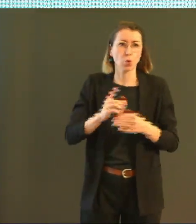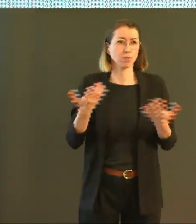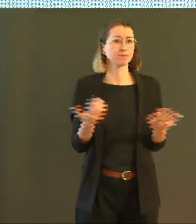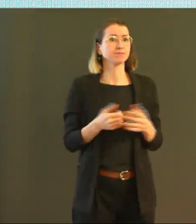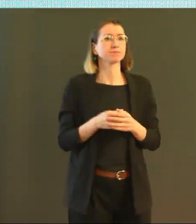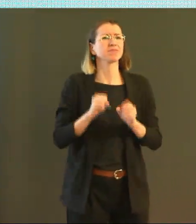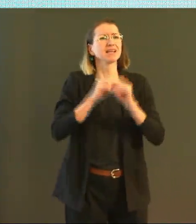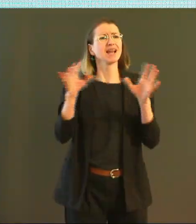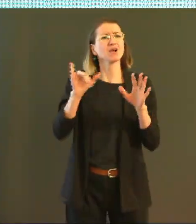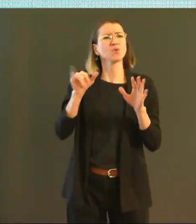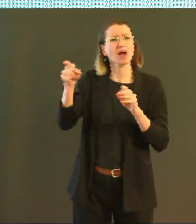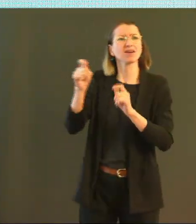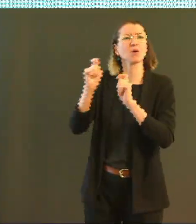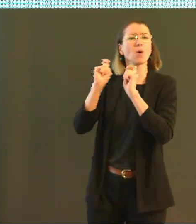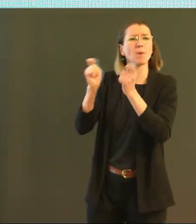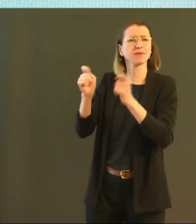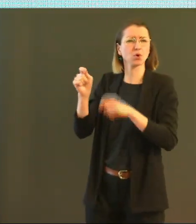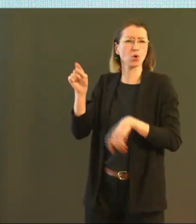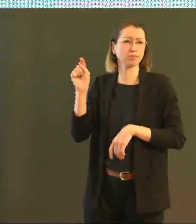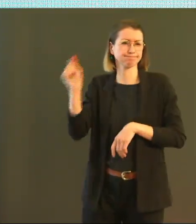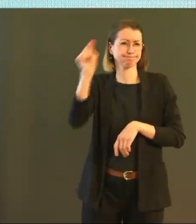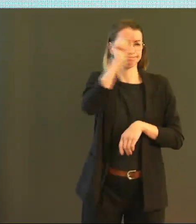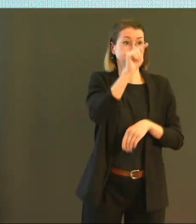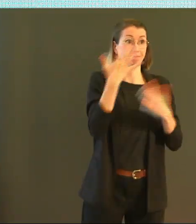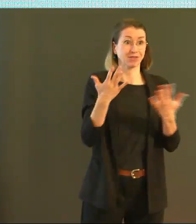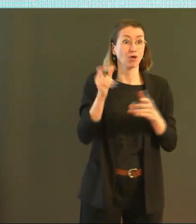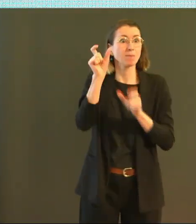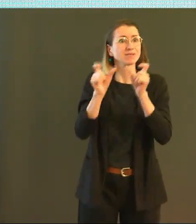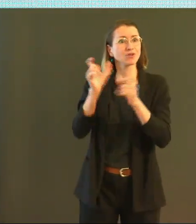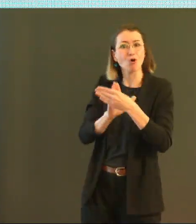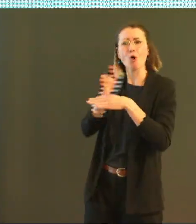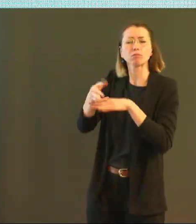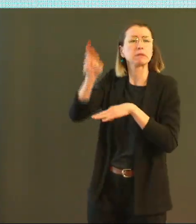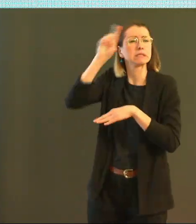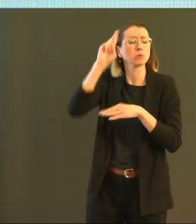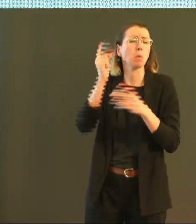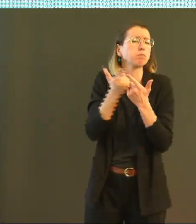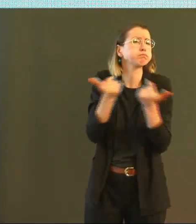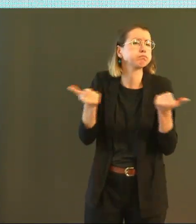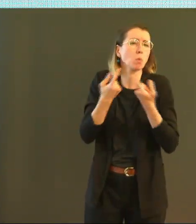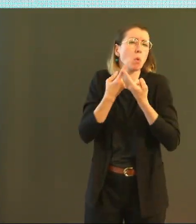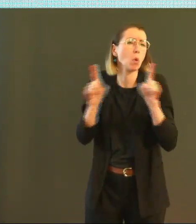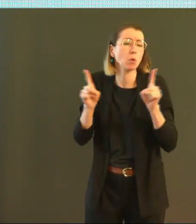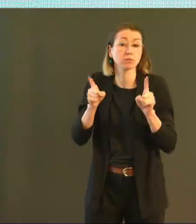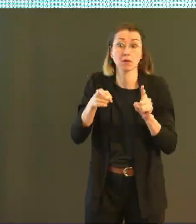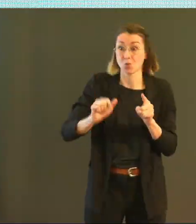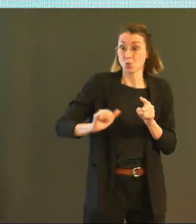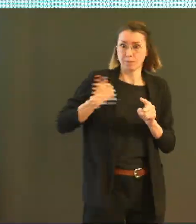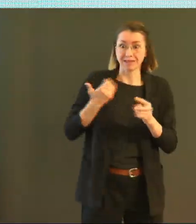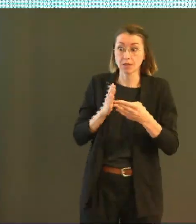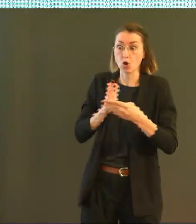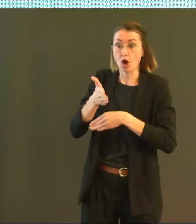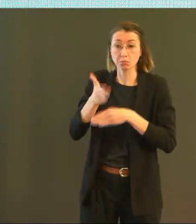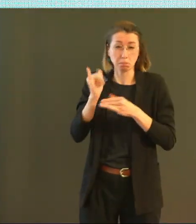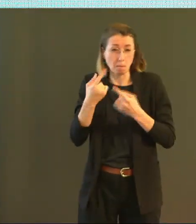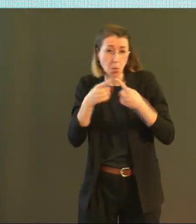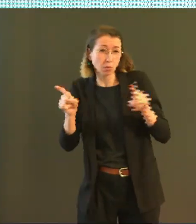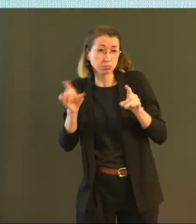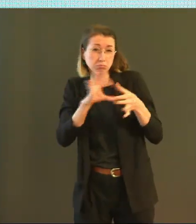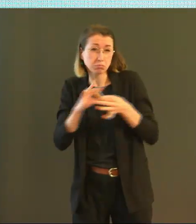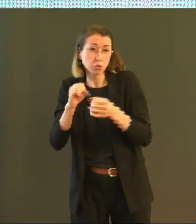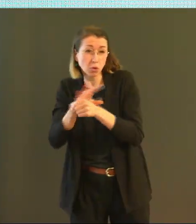testing systématiques à l'entrée quelles que soient les raisons chirurgicale accouchement et c'est pour lequel la personne entre ces les découvertes